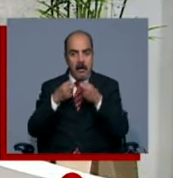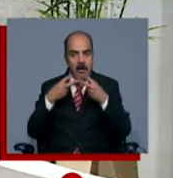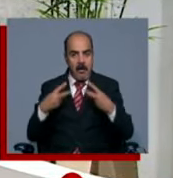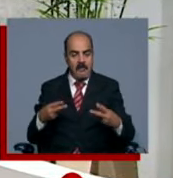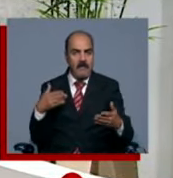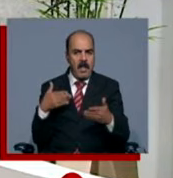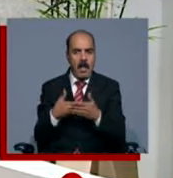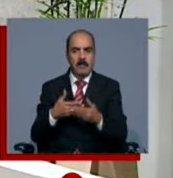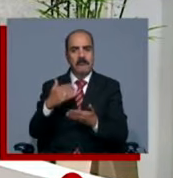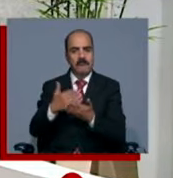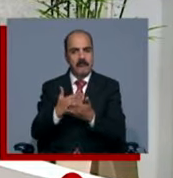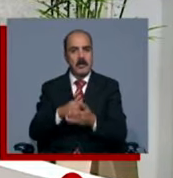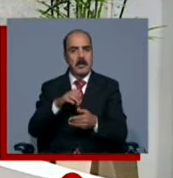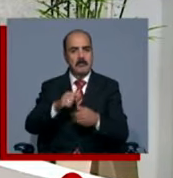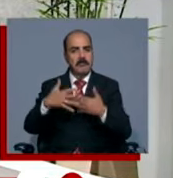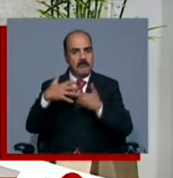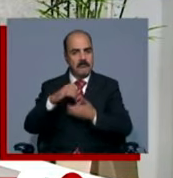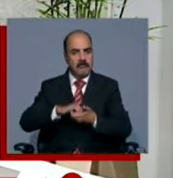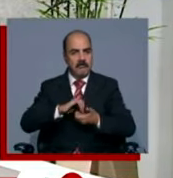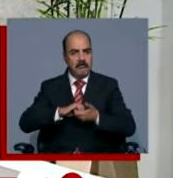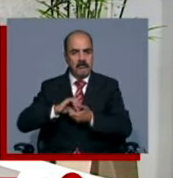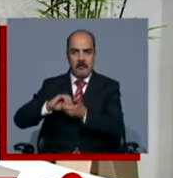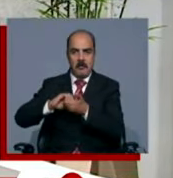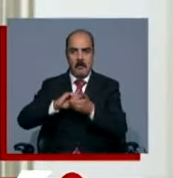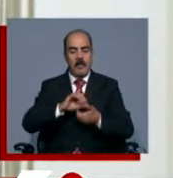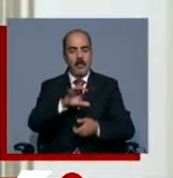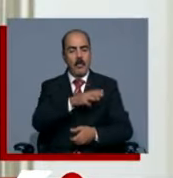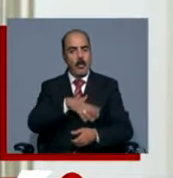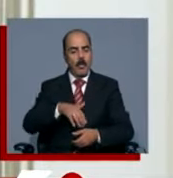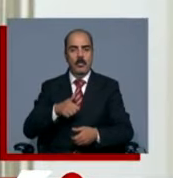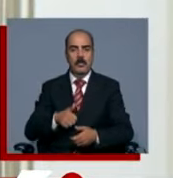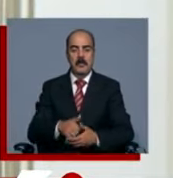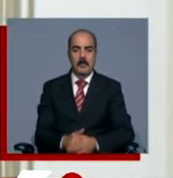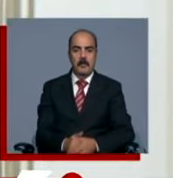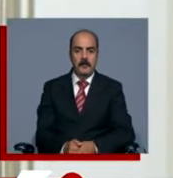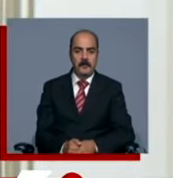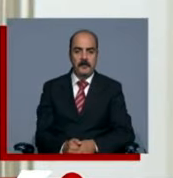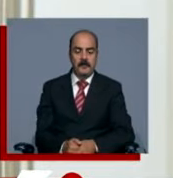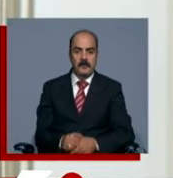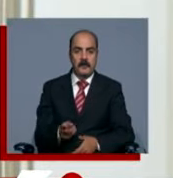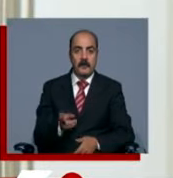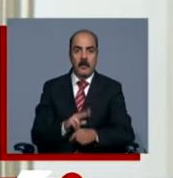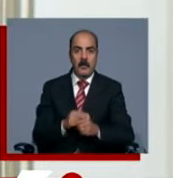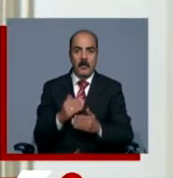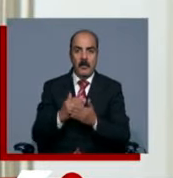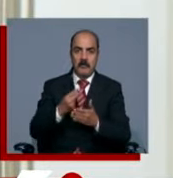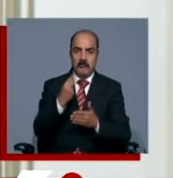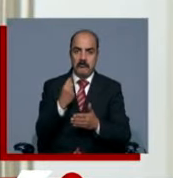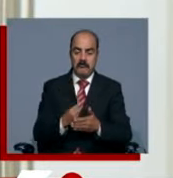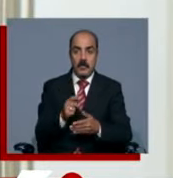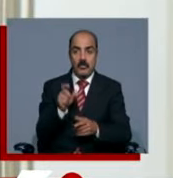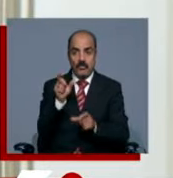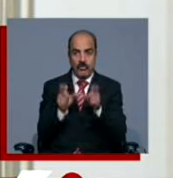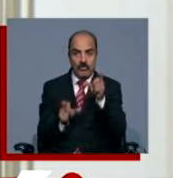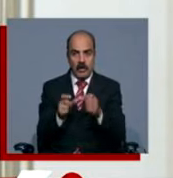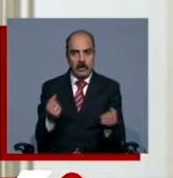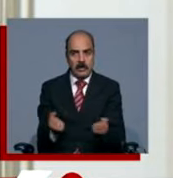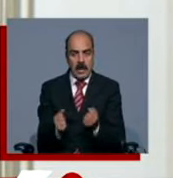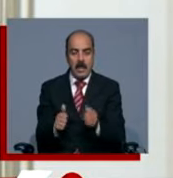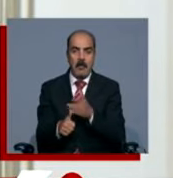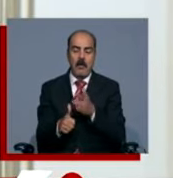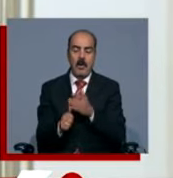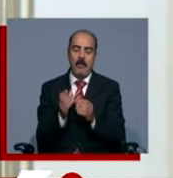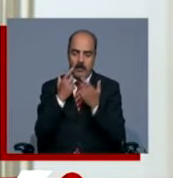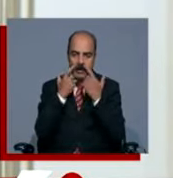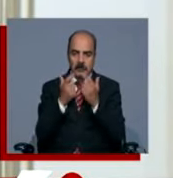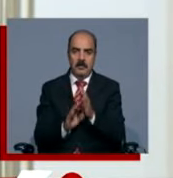الاستثمارات والتعاون الاقتصادي بين دولنا مع علاء الاستثمار في الموارد البشرية الأهمية